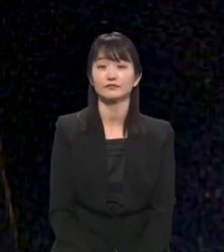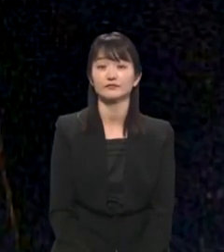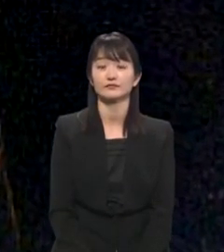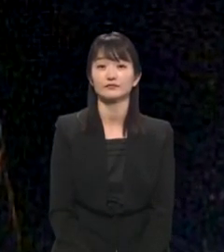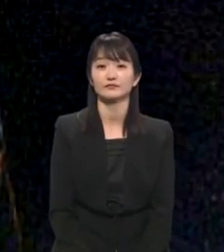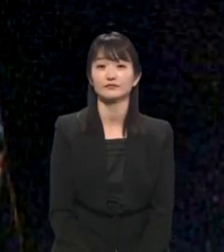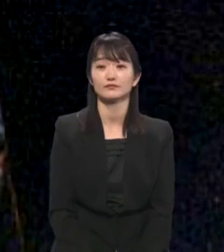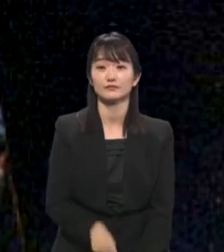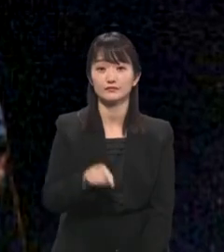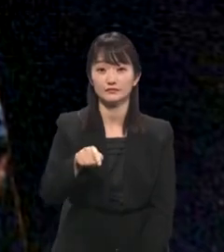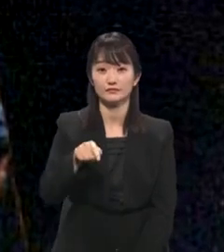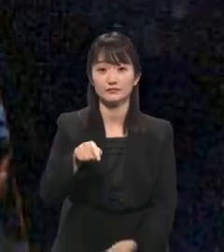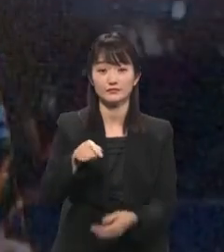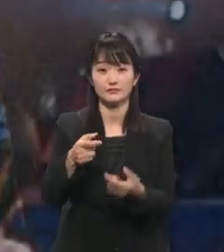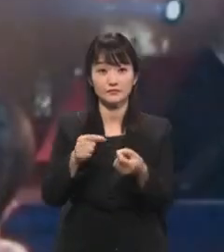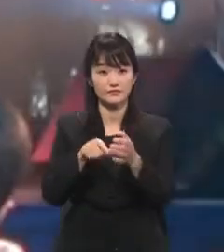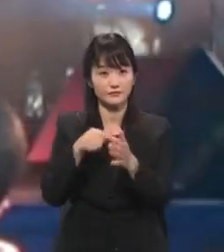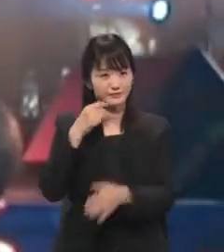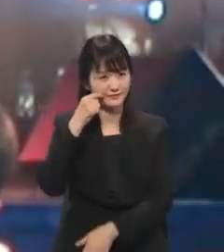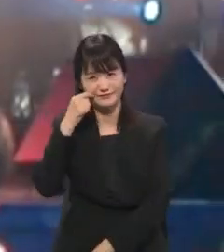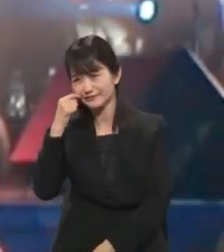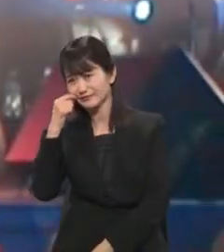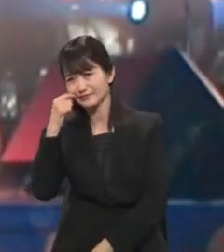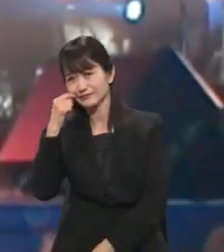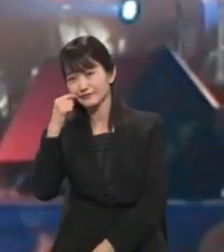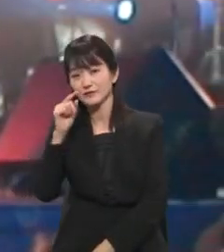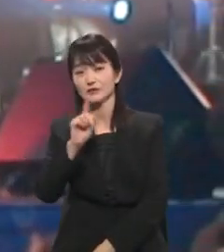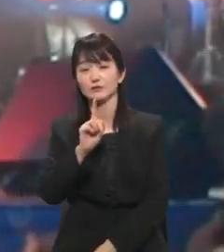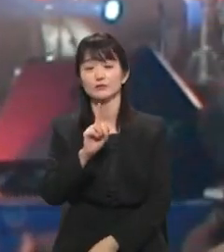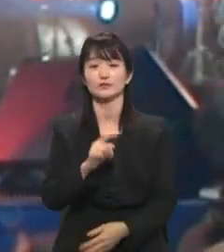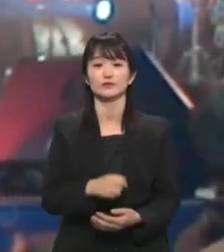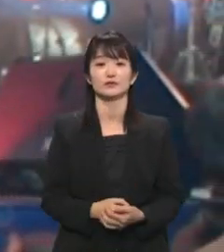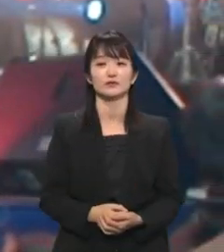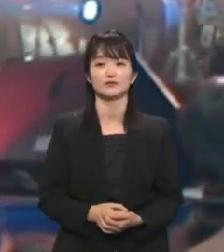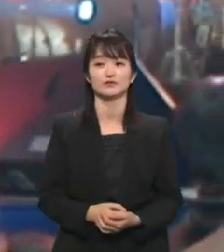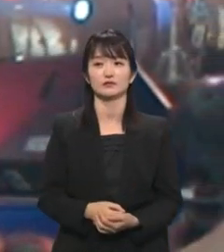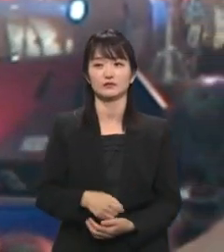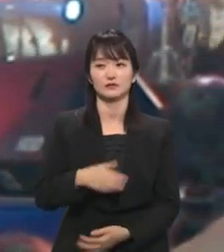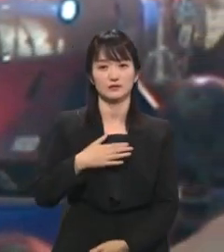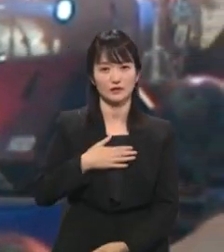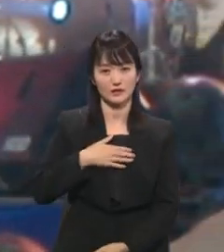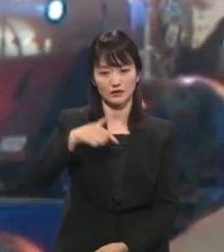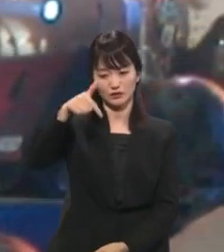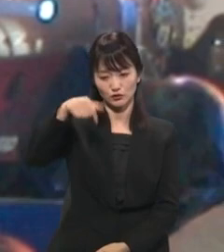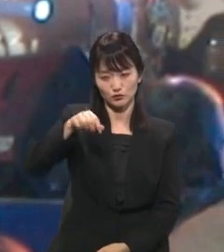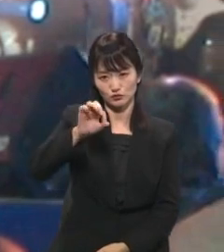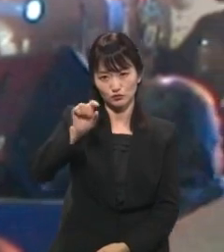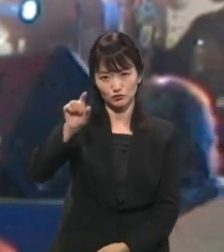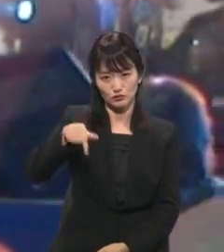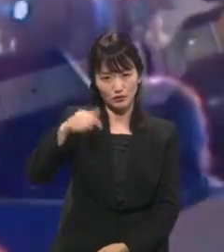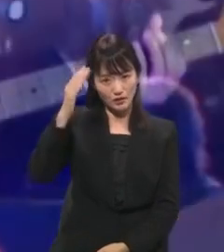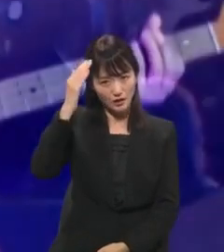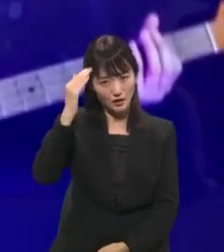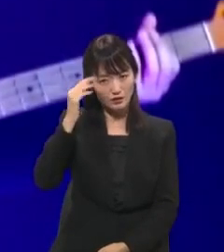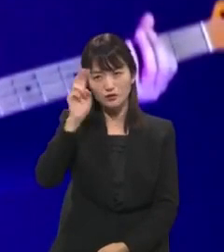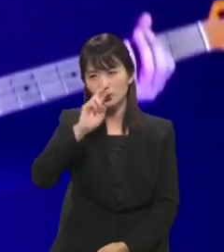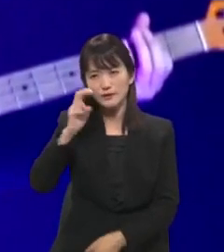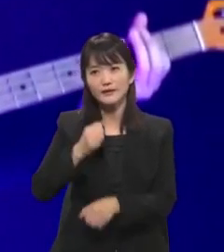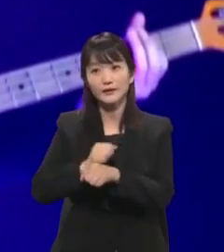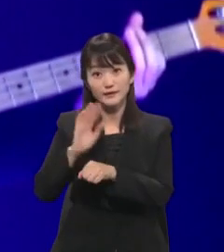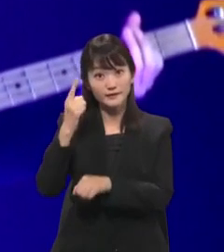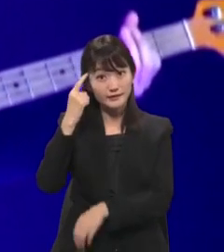막 인기를 얻고 계실 때도 한편으로는 아, 내가 국악을 해야 되겠다 이렇게 생각을 하고 계셨다는 거잖아요.